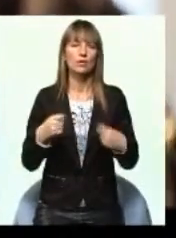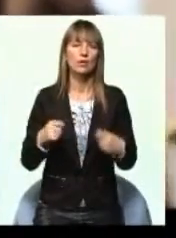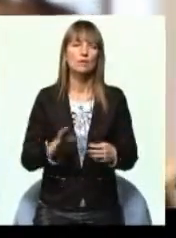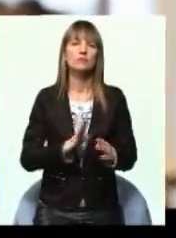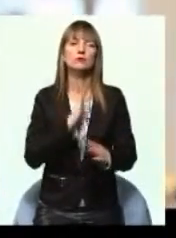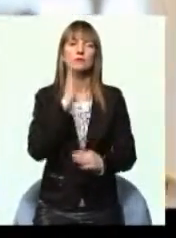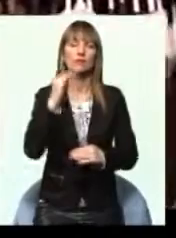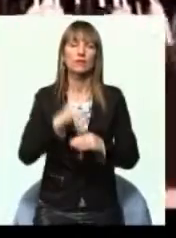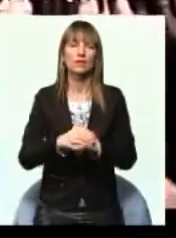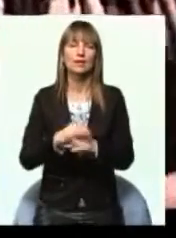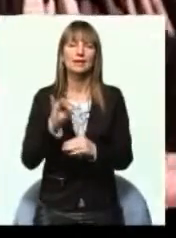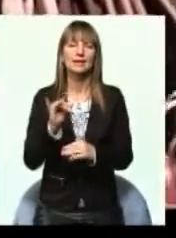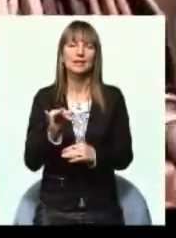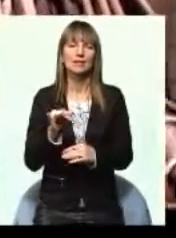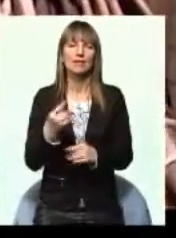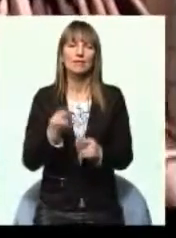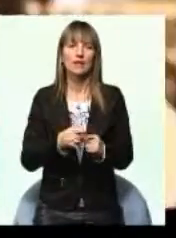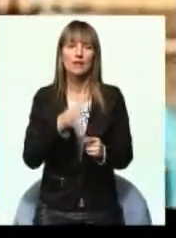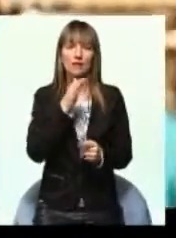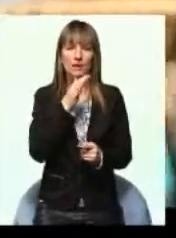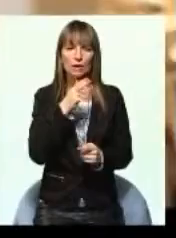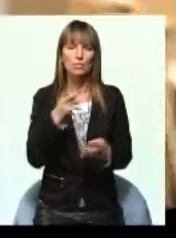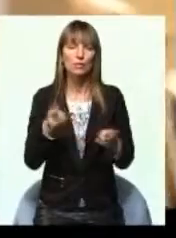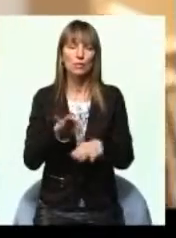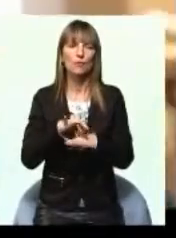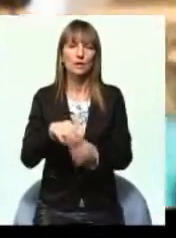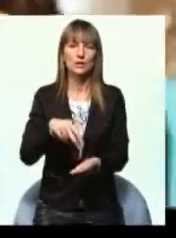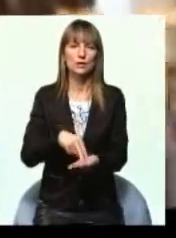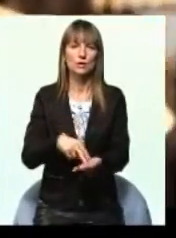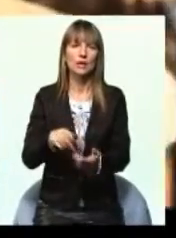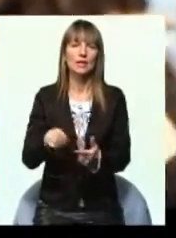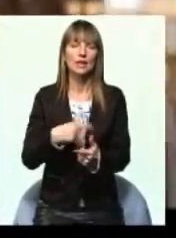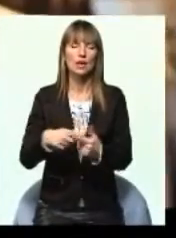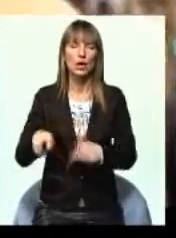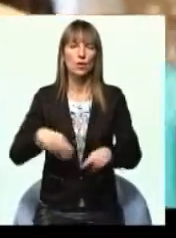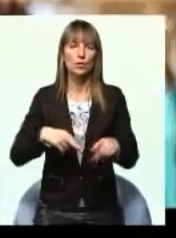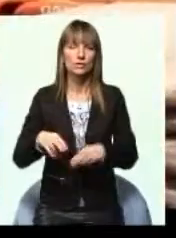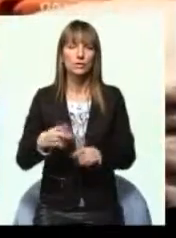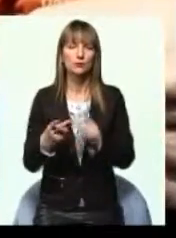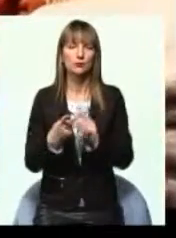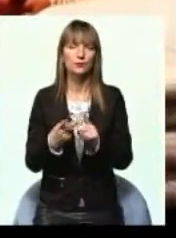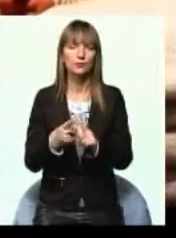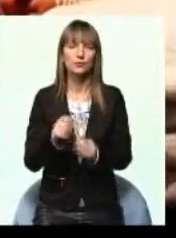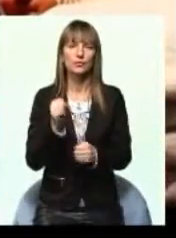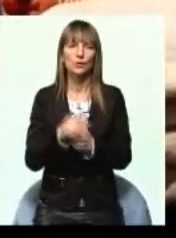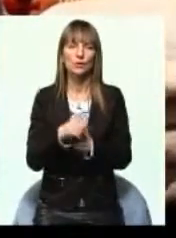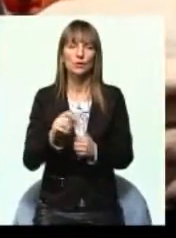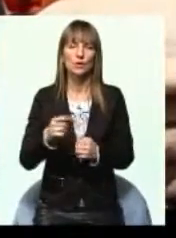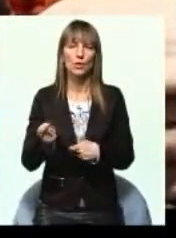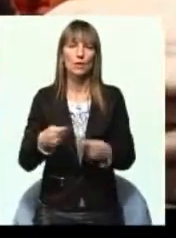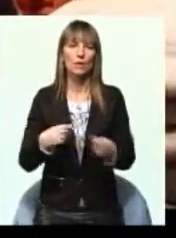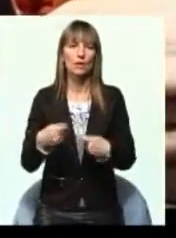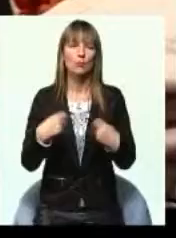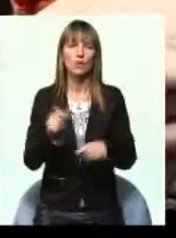ранку до вечора. І зазвичай в цей час доводиться проводити стоячи або ходячи. По-друге, про кожен товар продавець